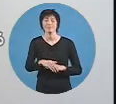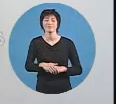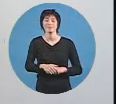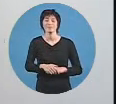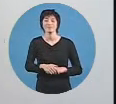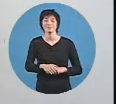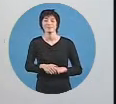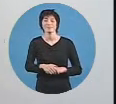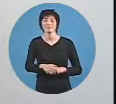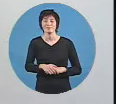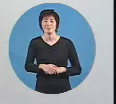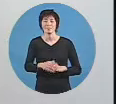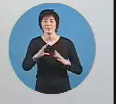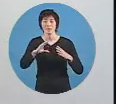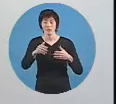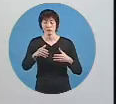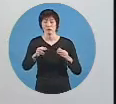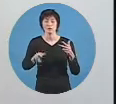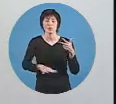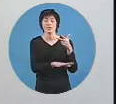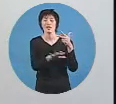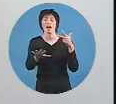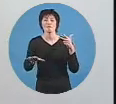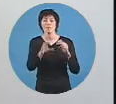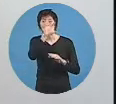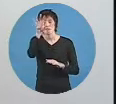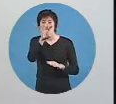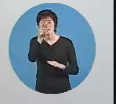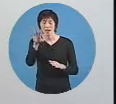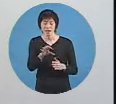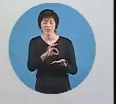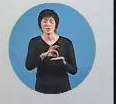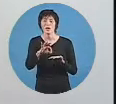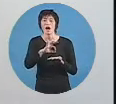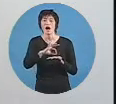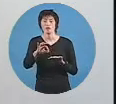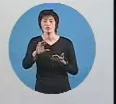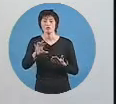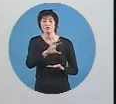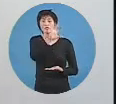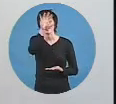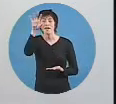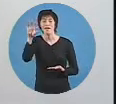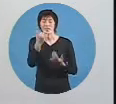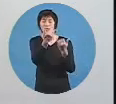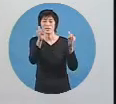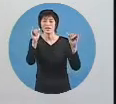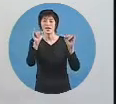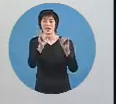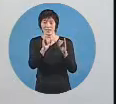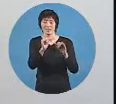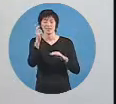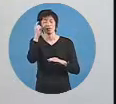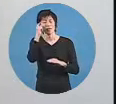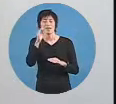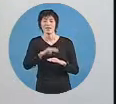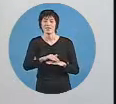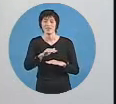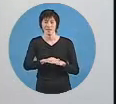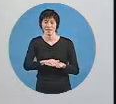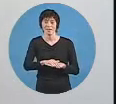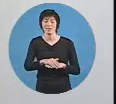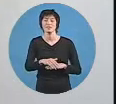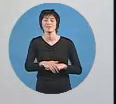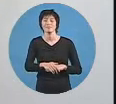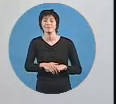。地球資源を繰り返し使う循環型社会を作ろうとする考え方です。この